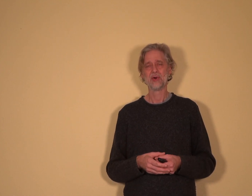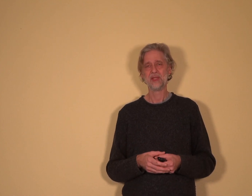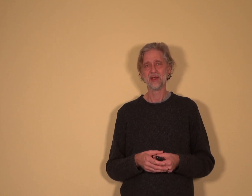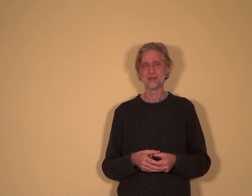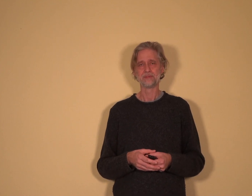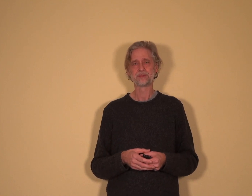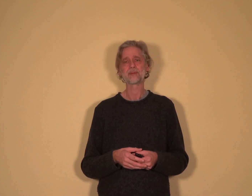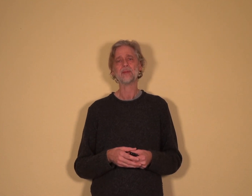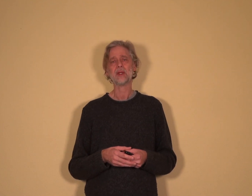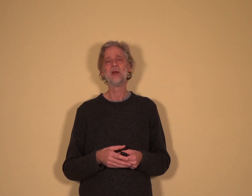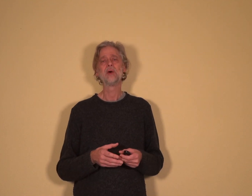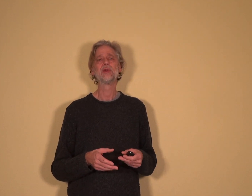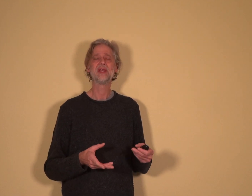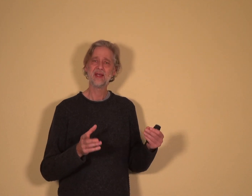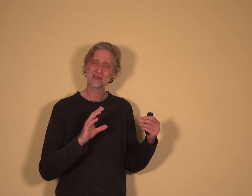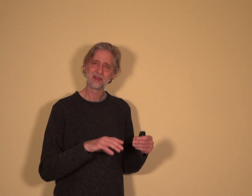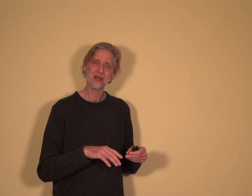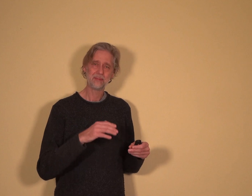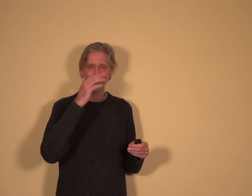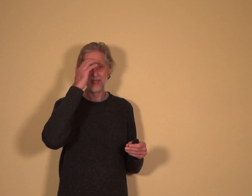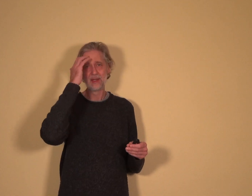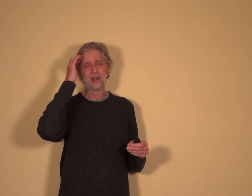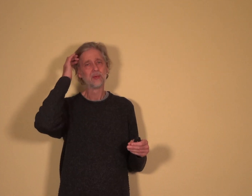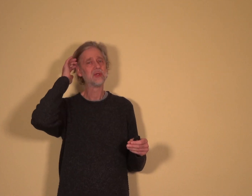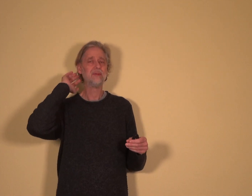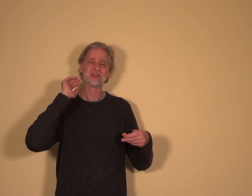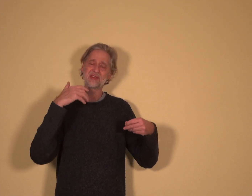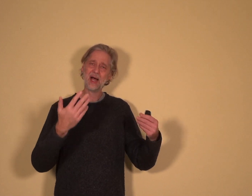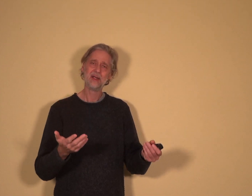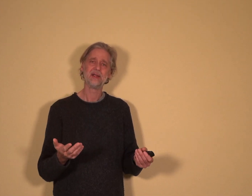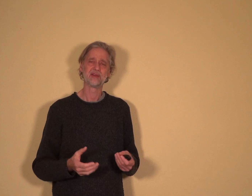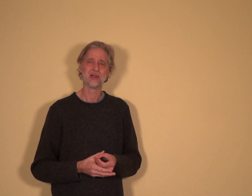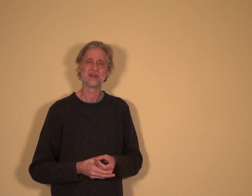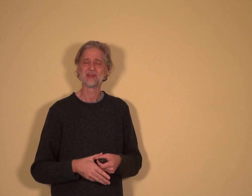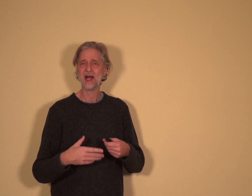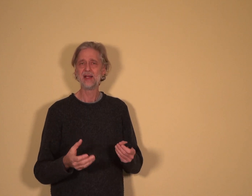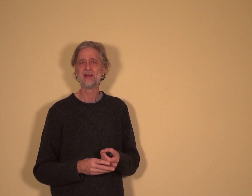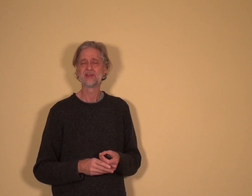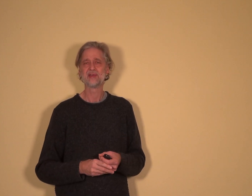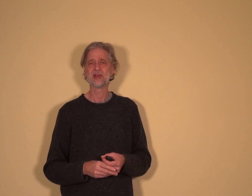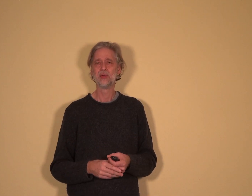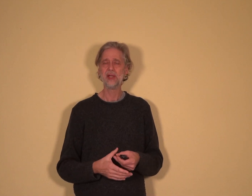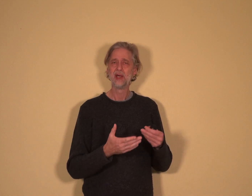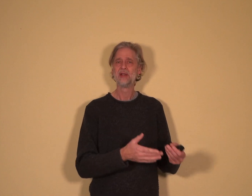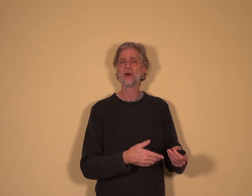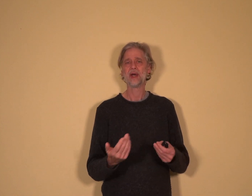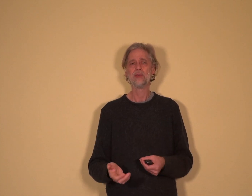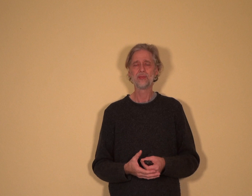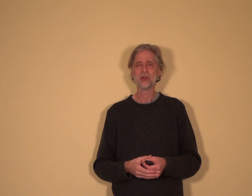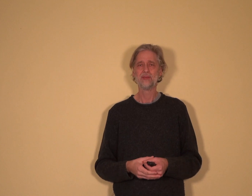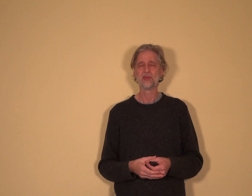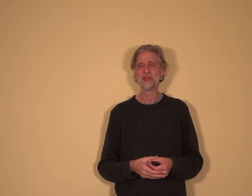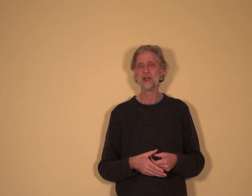denn vermindern? Und ich gehe jetzt direkt mal weg von dem, was das Naheliegendste ist. Das Naheliegendste ist natürlich, die